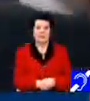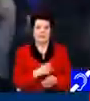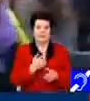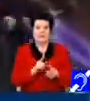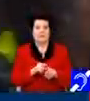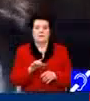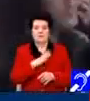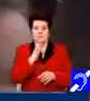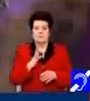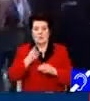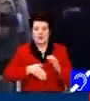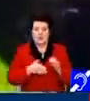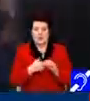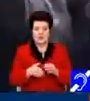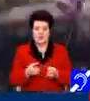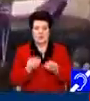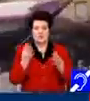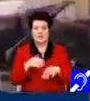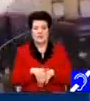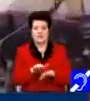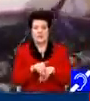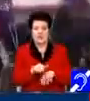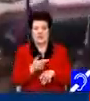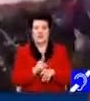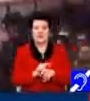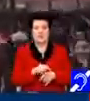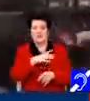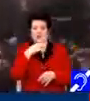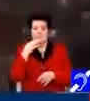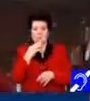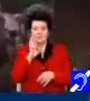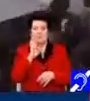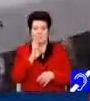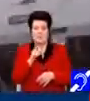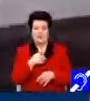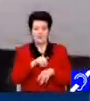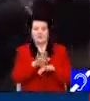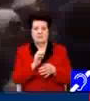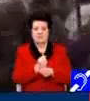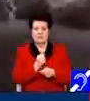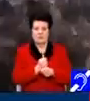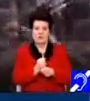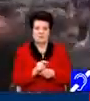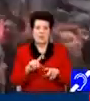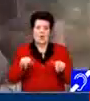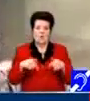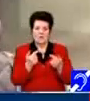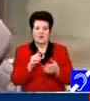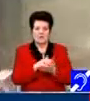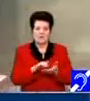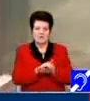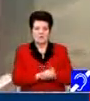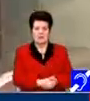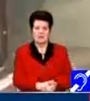Marșurile feministe au încheiat o zi de grevă în care mii de femei au refuzat să lucreze și au participat la acțiunile de protest convocate de sindicate.